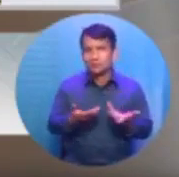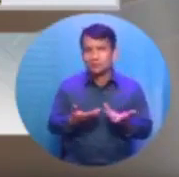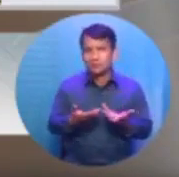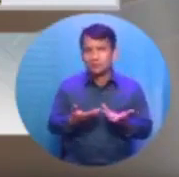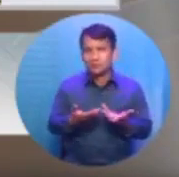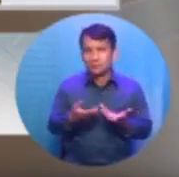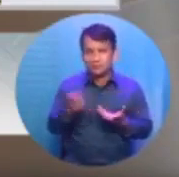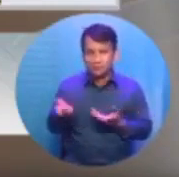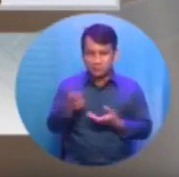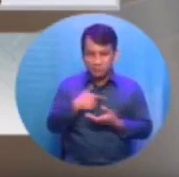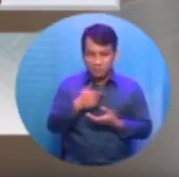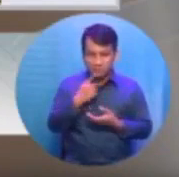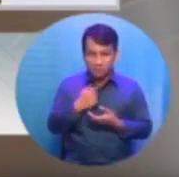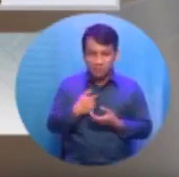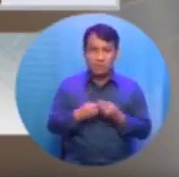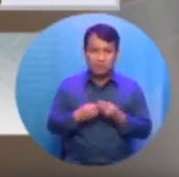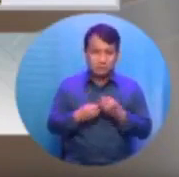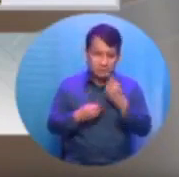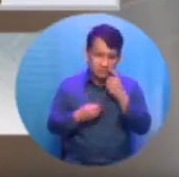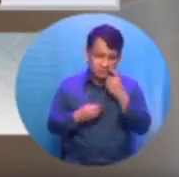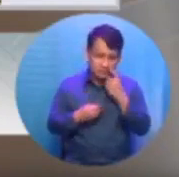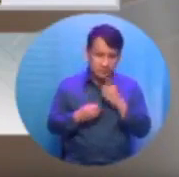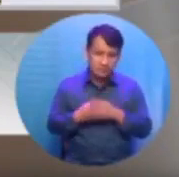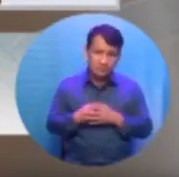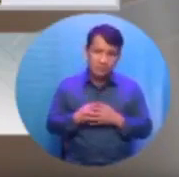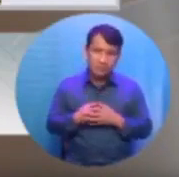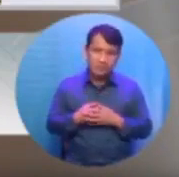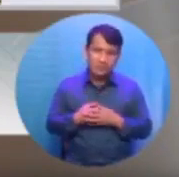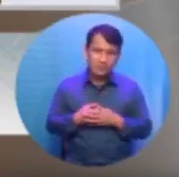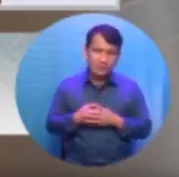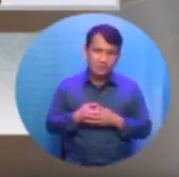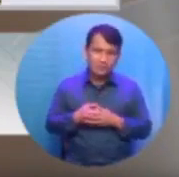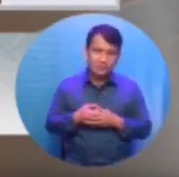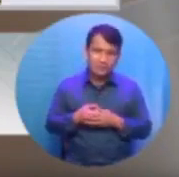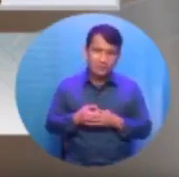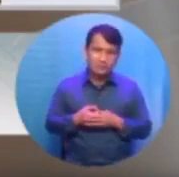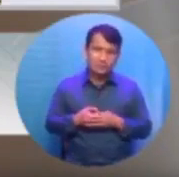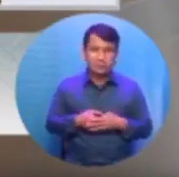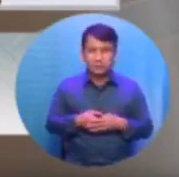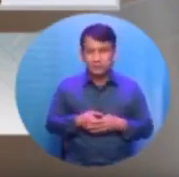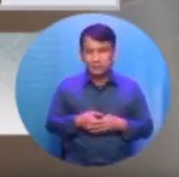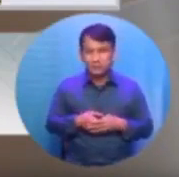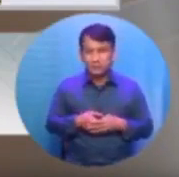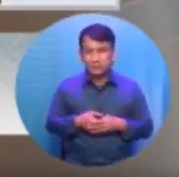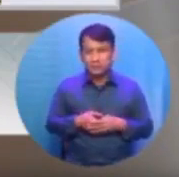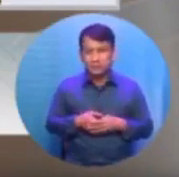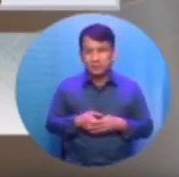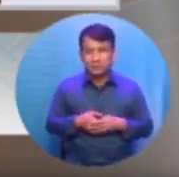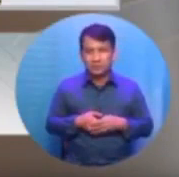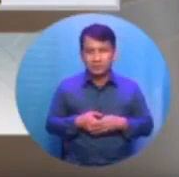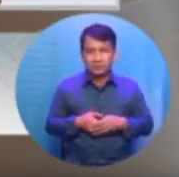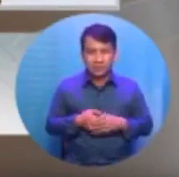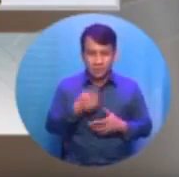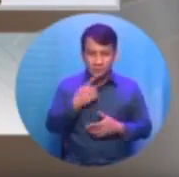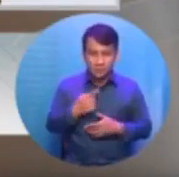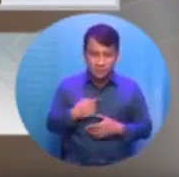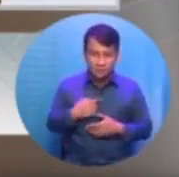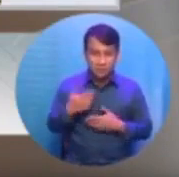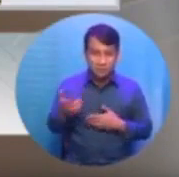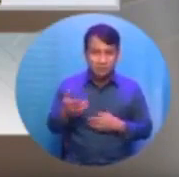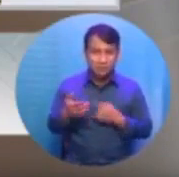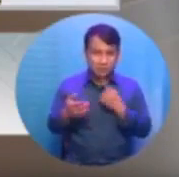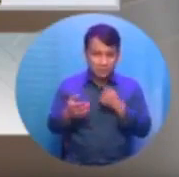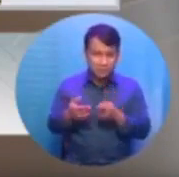pa, sir, ang kwan ko? Siyempre, nagkwan lang po ako ng baka ko din yun, sir. At saka yung sinasabi ko lang naman, sir, yun